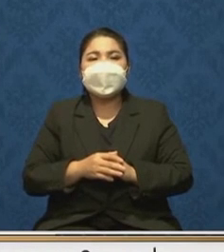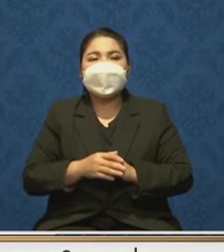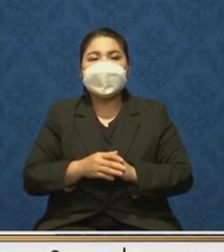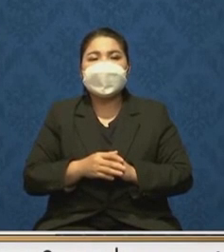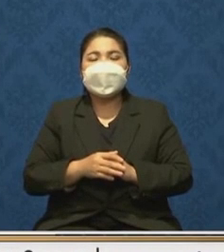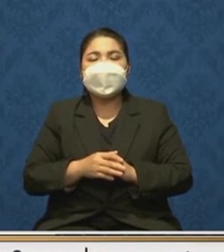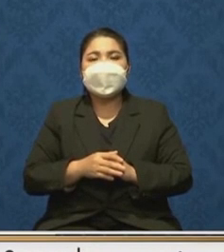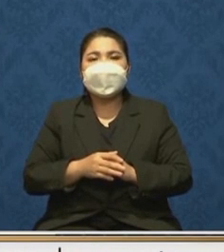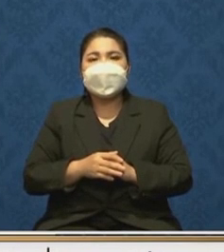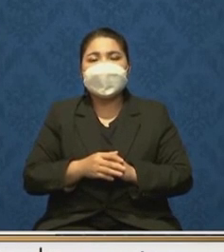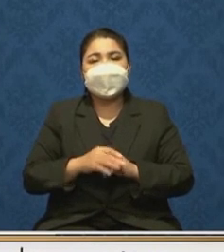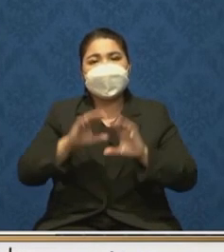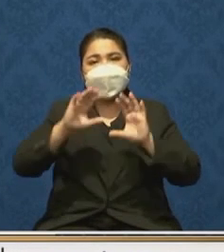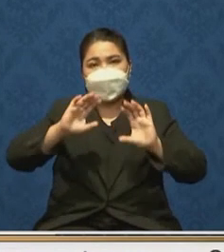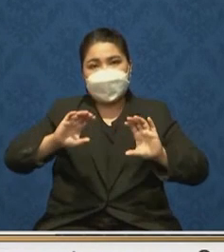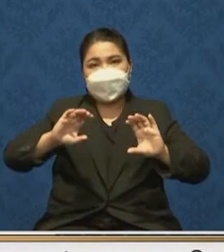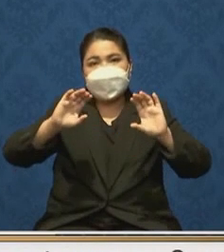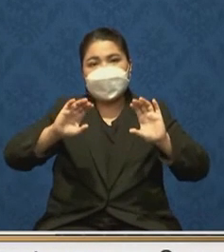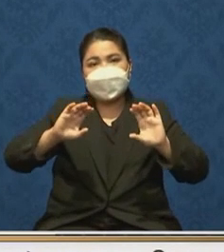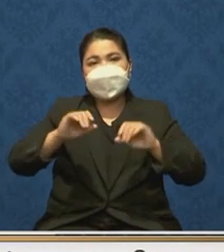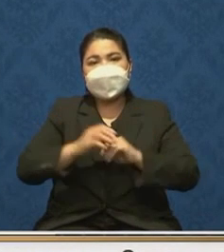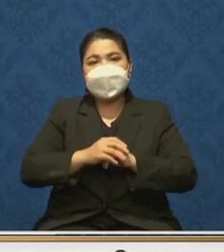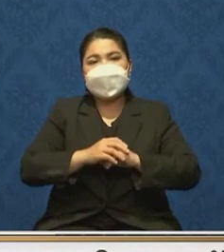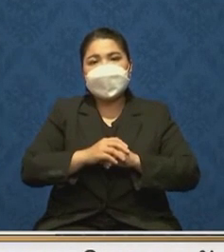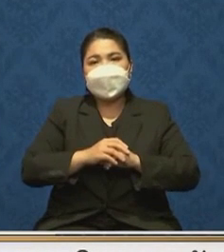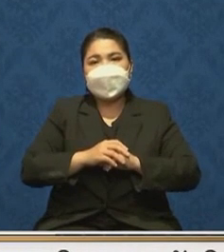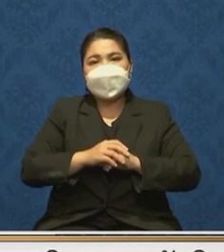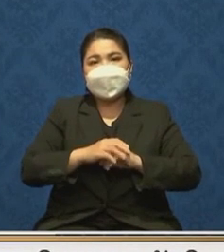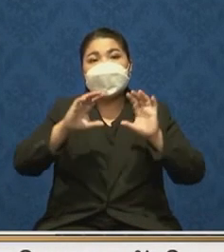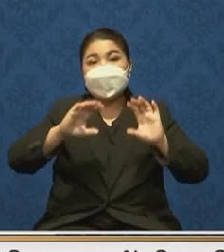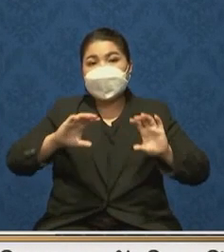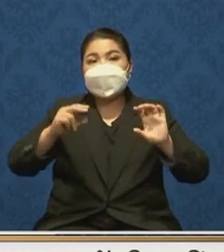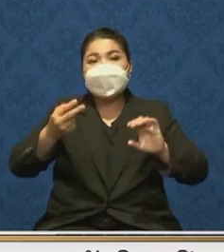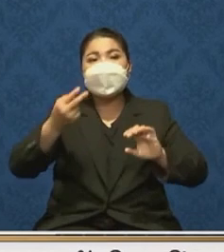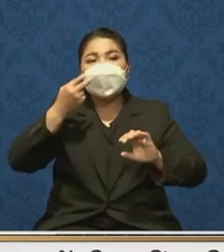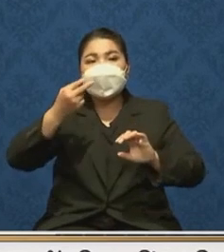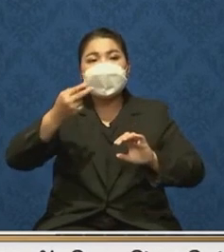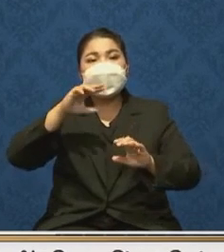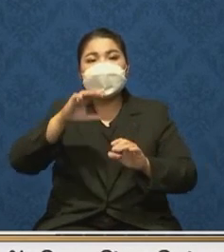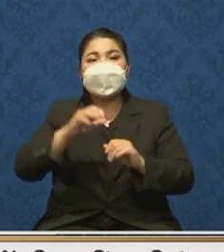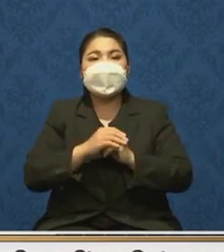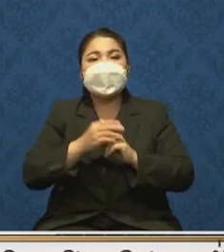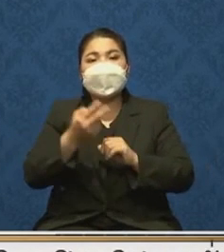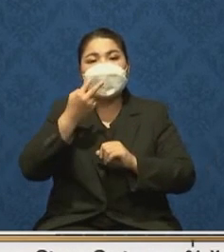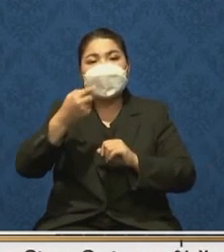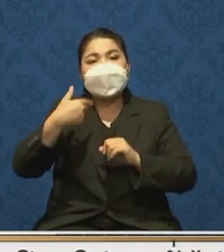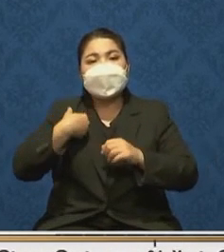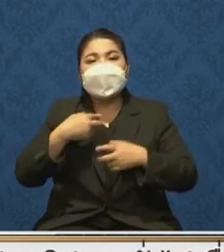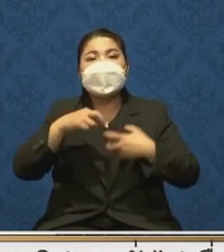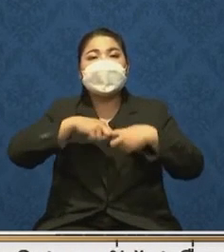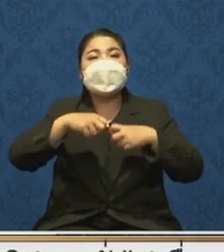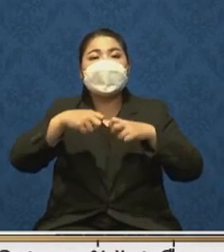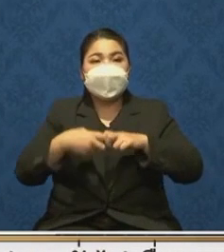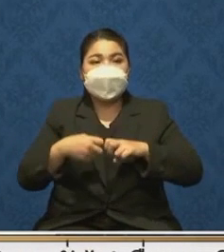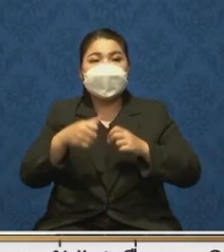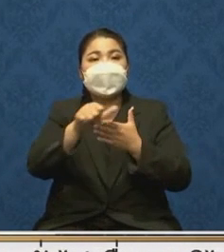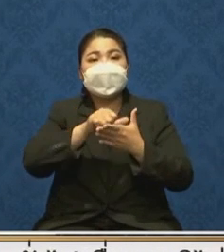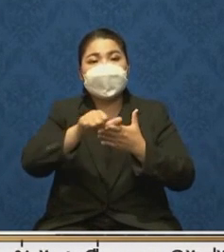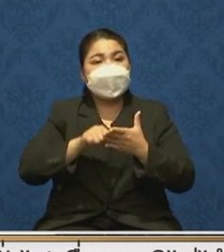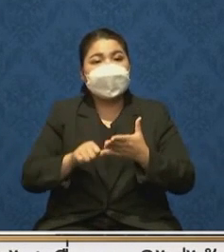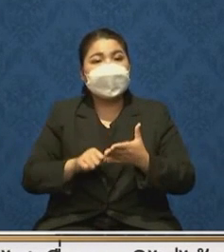รัฐบาลพยายามที่จะให้ภาพพดต่ๆ ในการแก้ไขปัญหานั้นดี